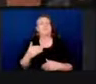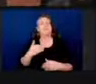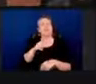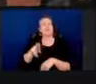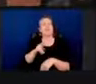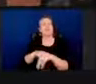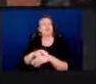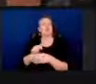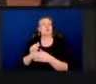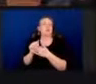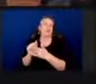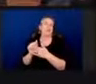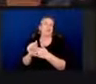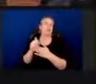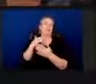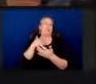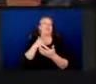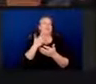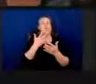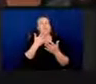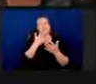مع شخصيتهم.